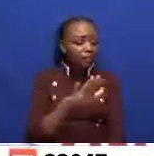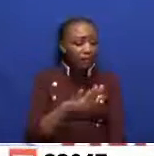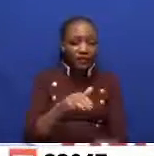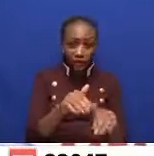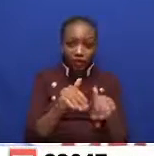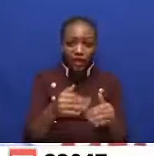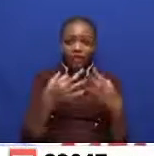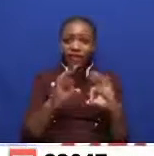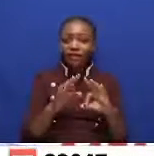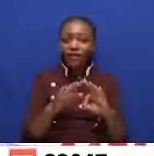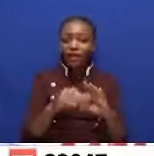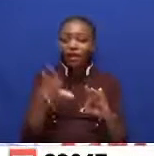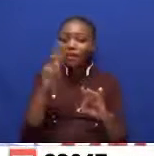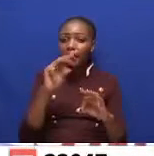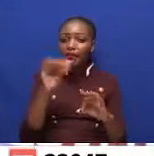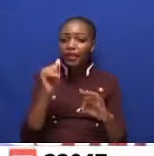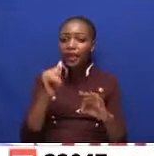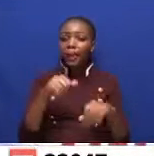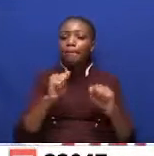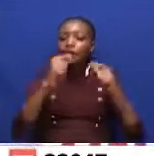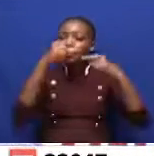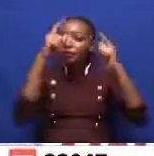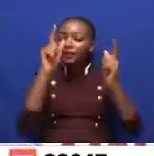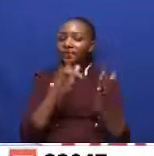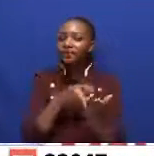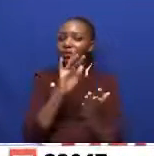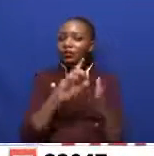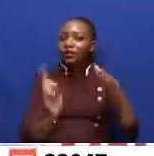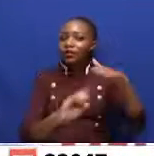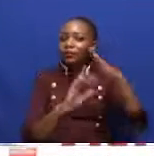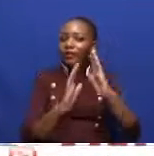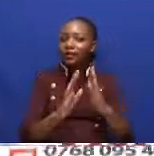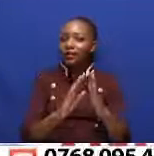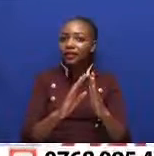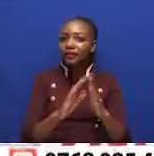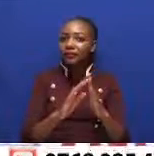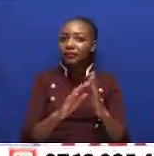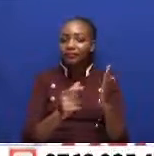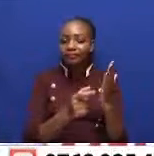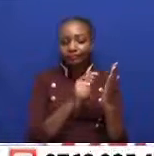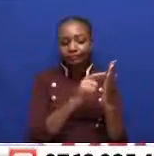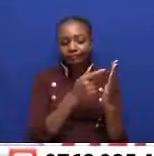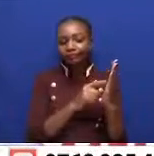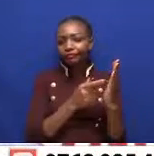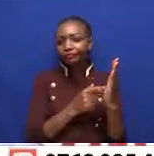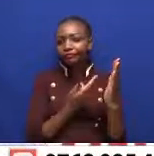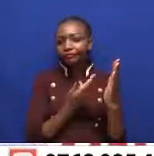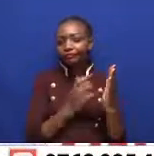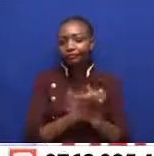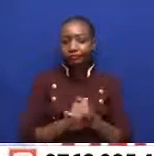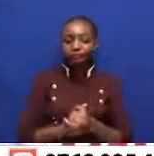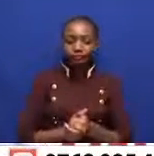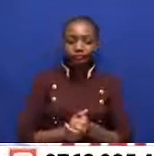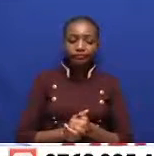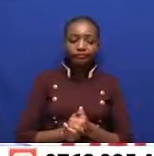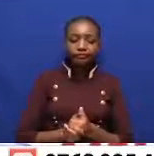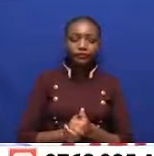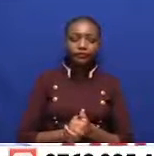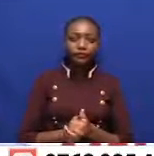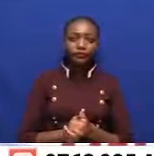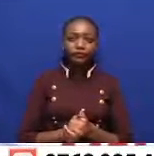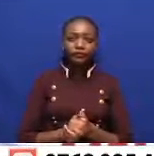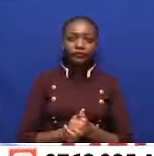wabunge hawa watafanikiwa kuondoa mawaziri waliotajwa. Kutoka kaunti ya Bungoma ni kiripoti ya